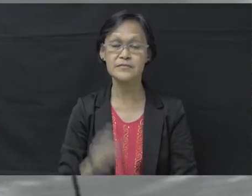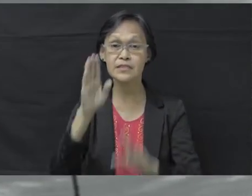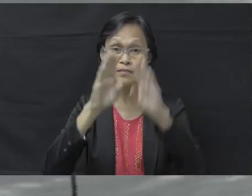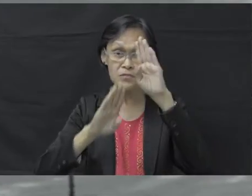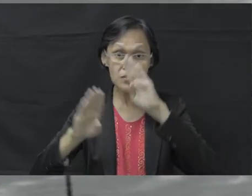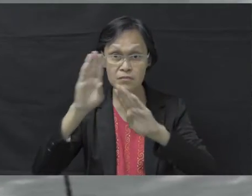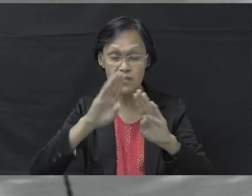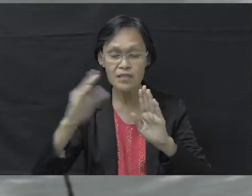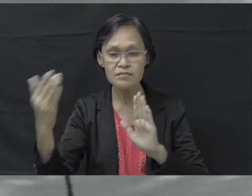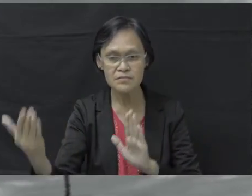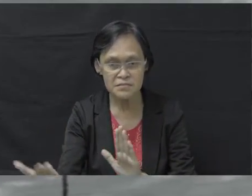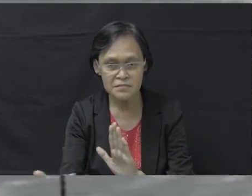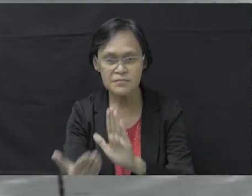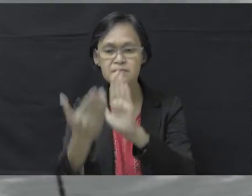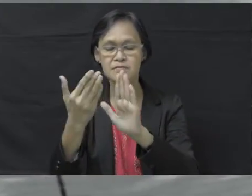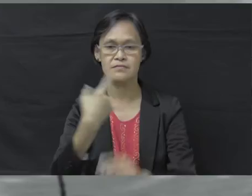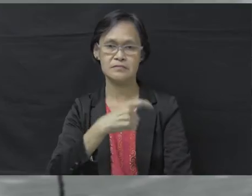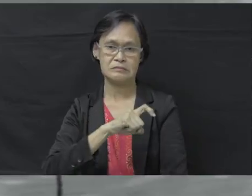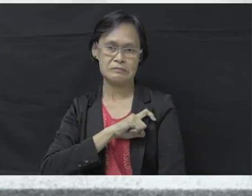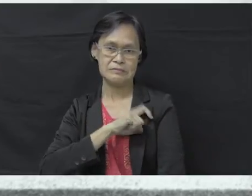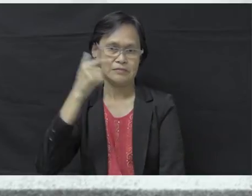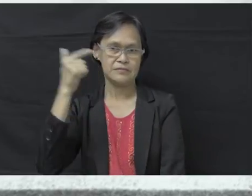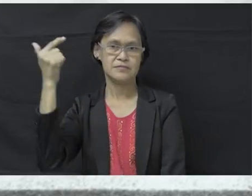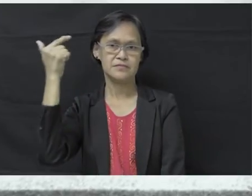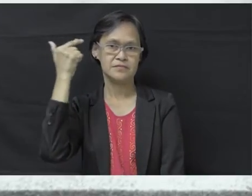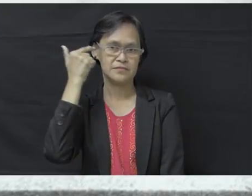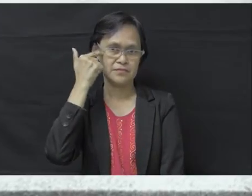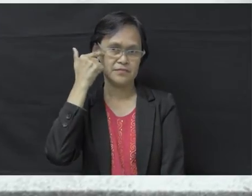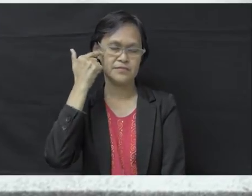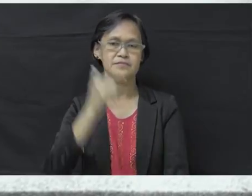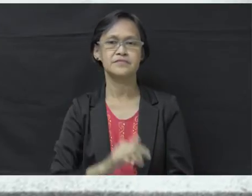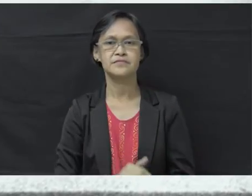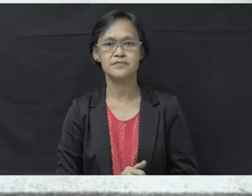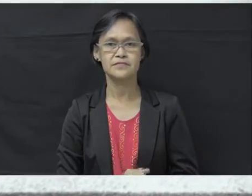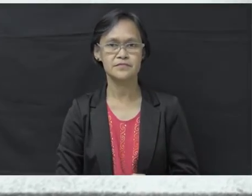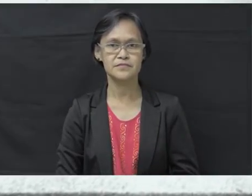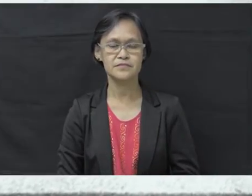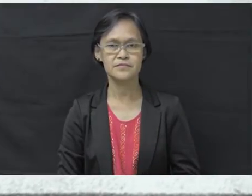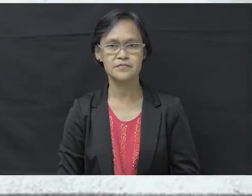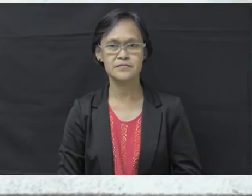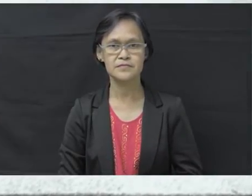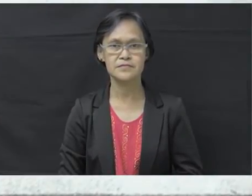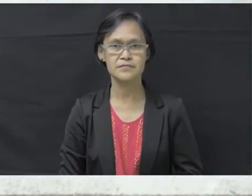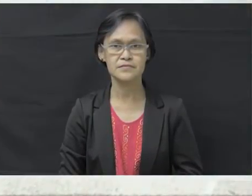Ito ang suliraning hinangad na lutasin ng pamahalaang kolonyal ng Espanya.